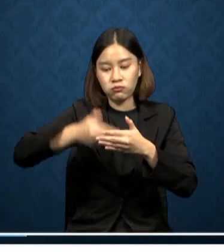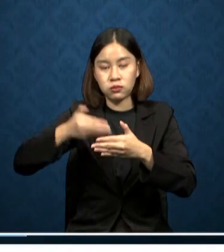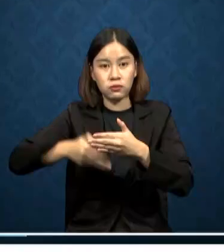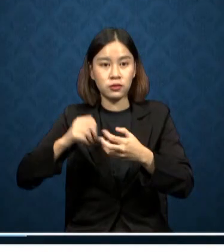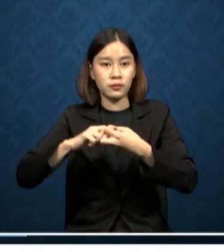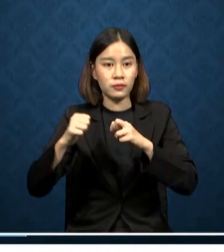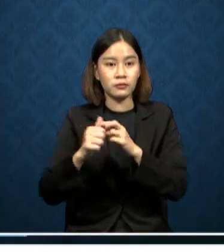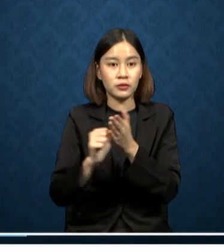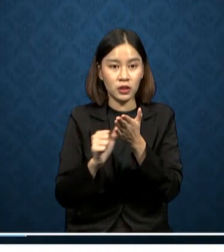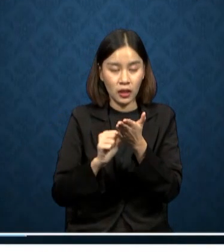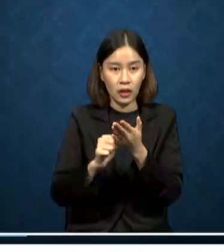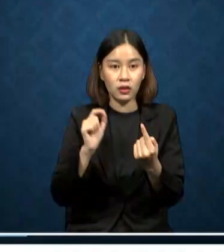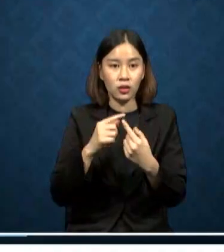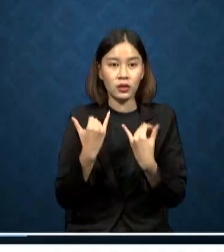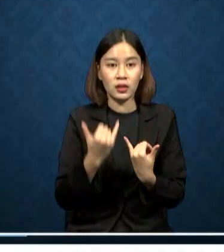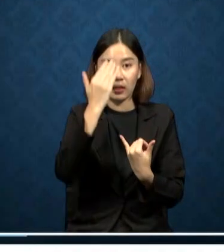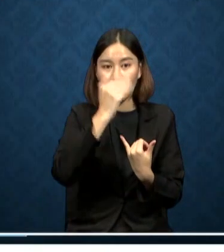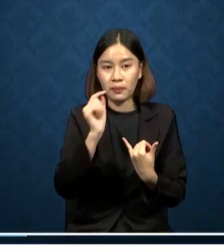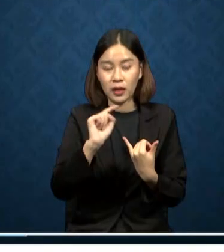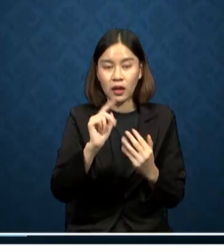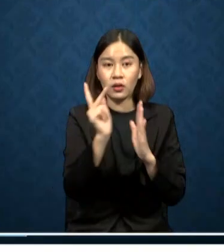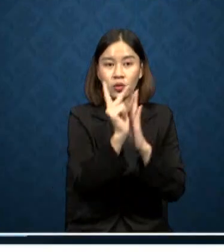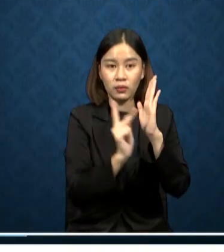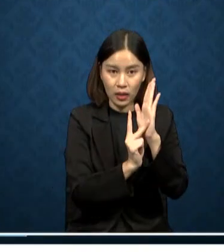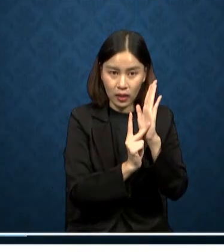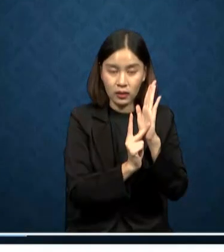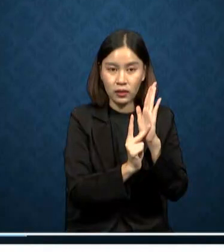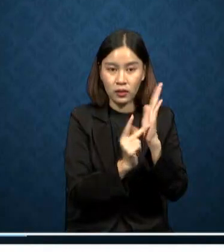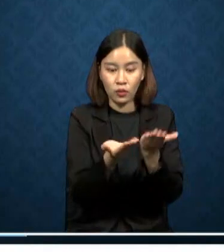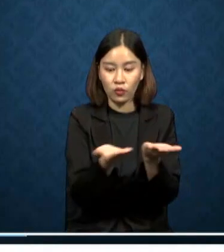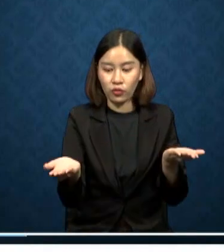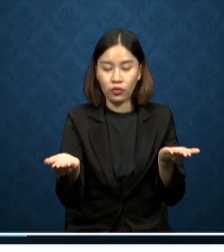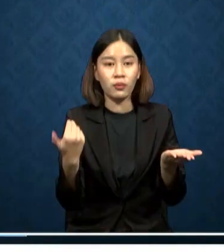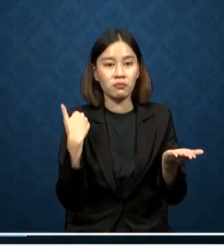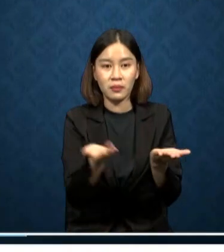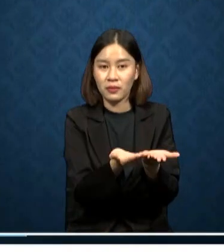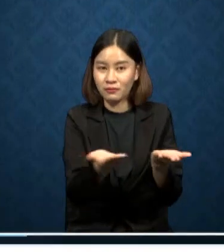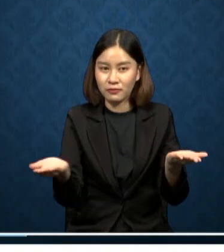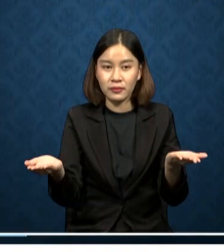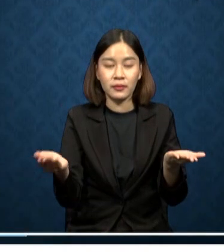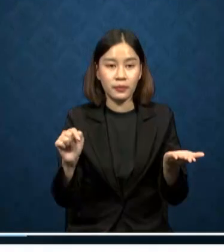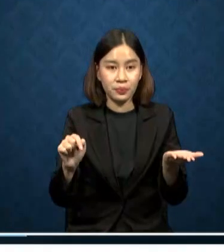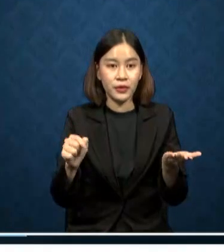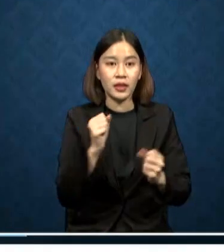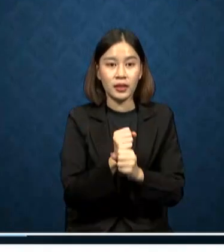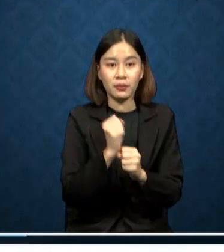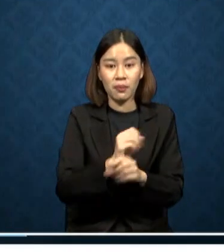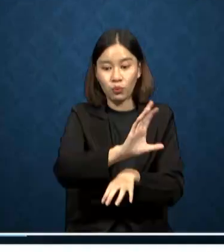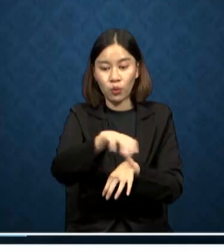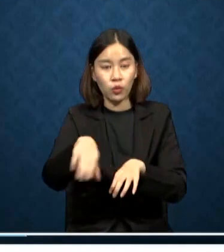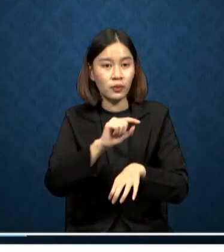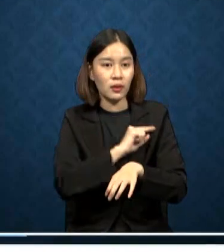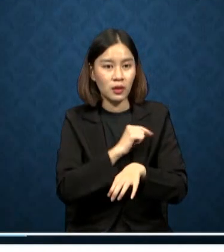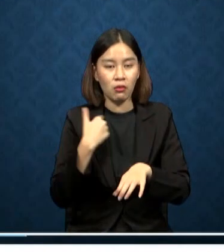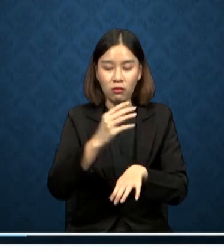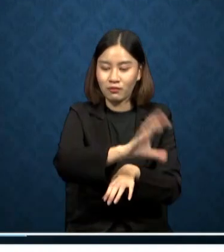โทั้งนี้ เนองจาก กฎหมายที่เกยคร่ong นมีหลชบับและหน่วยงานให้เกี่วคร่องก